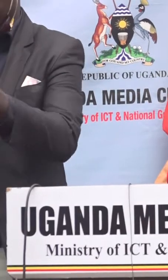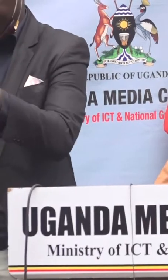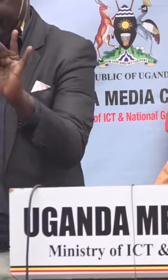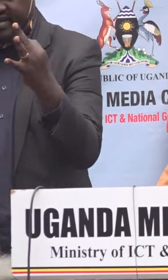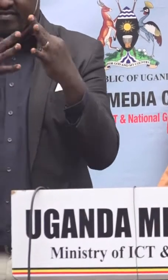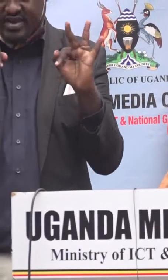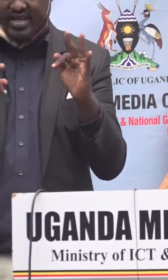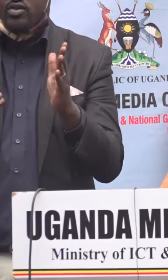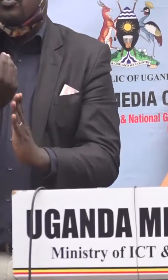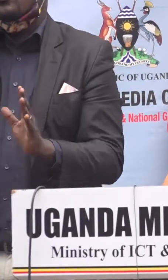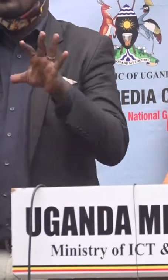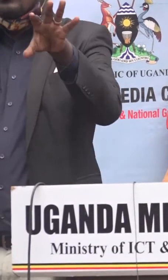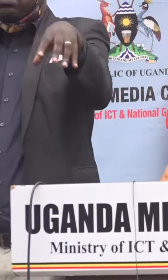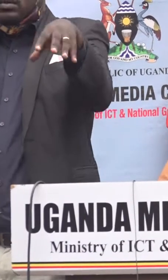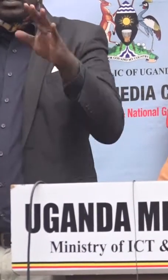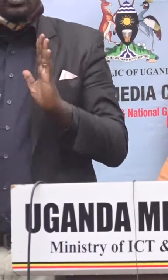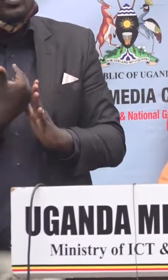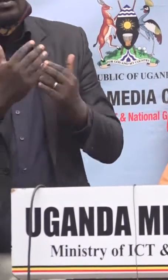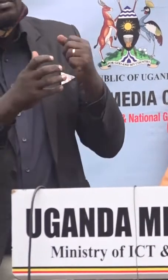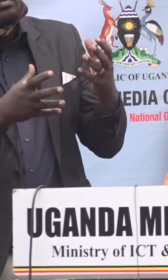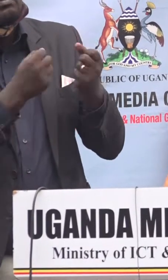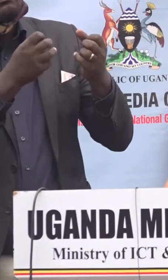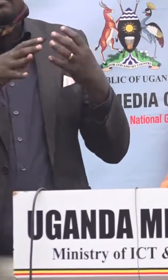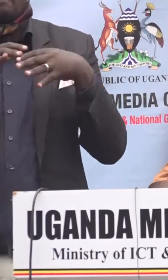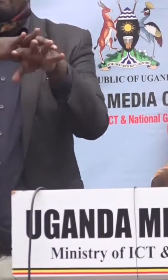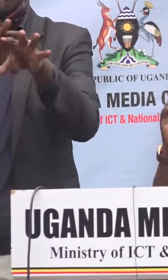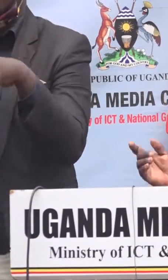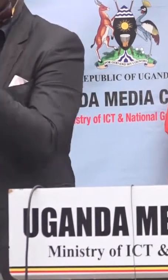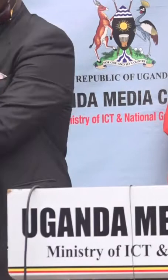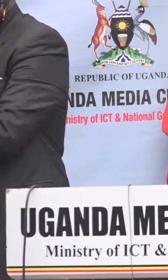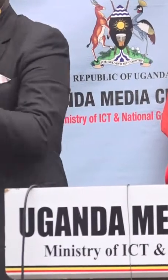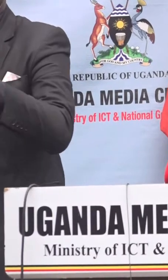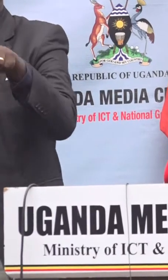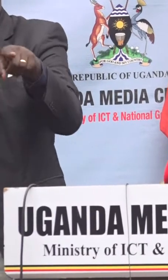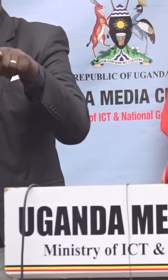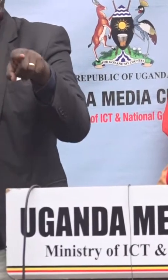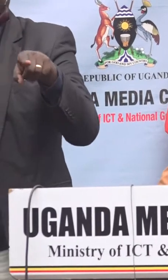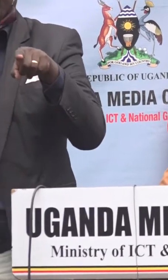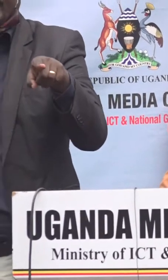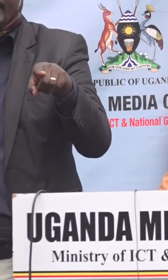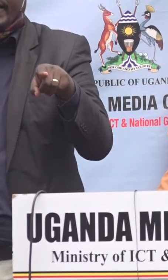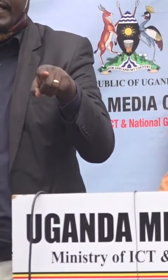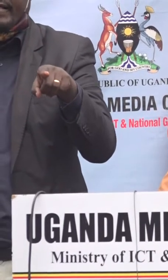zijja kubanga zigulwawo kwaniriza abasibe abave ebweru mu Kampala n'emiriraano.